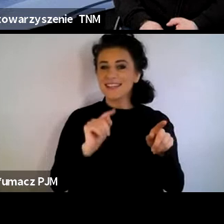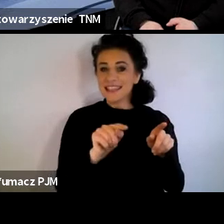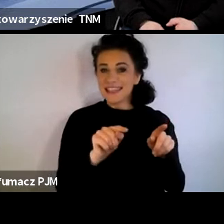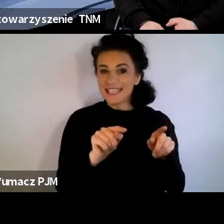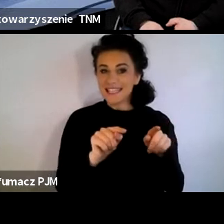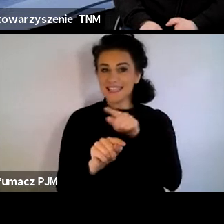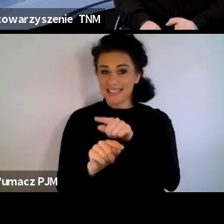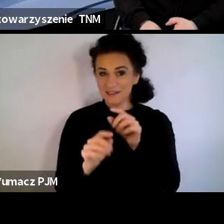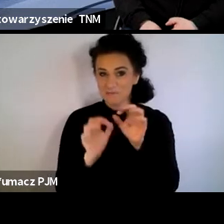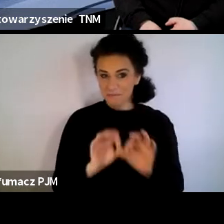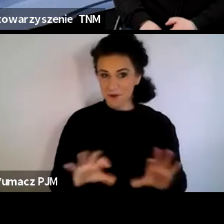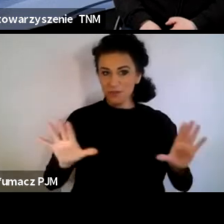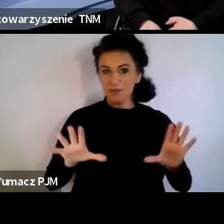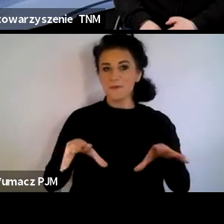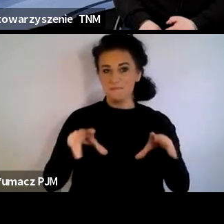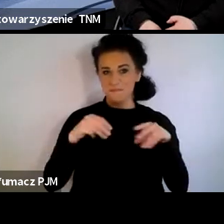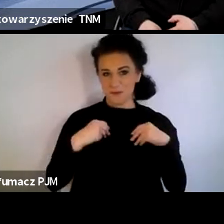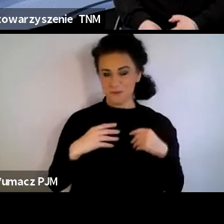pozwolić.